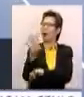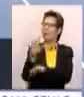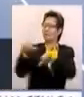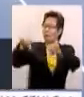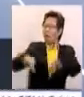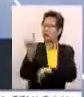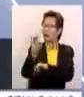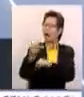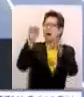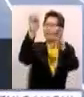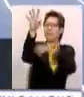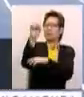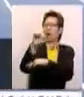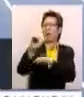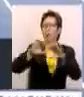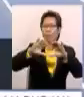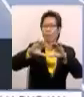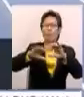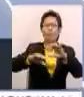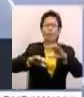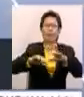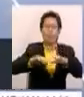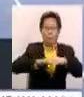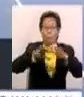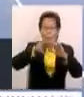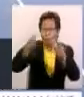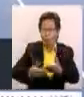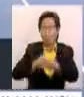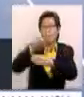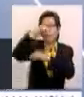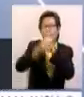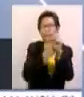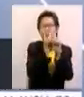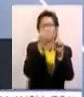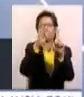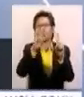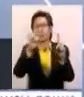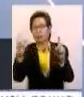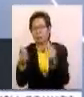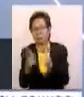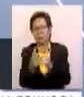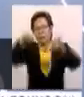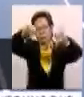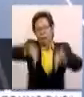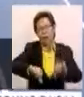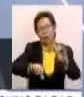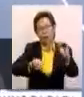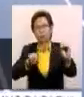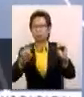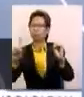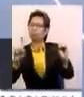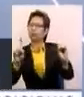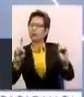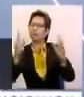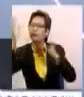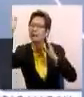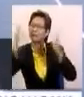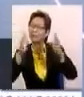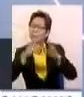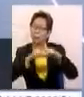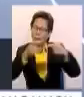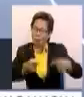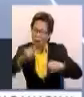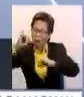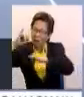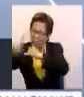iaitu dalam Pesta Bola Merdeka pada tahun 1971 dengan kekalahan 0-2. Pada pertemuan